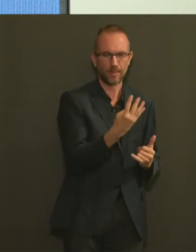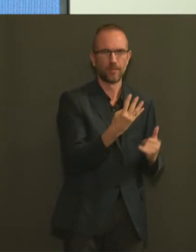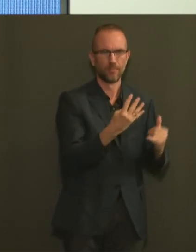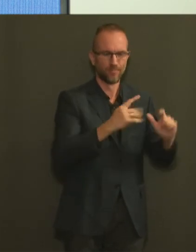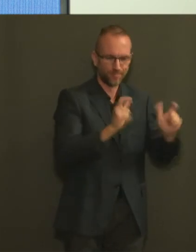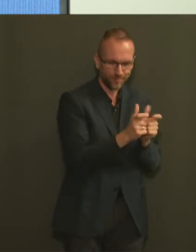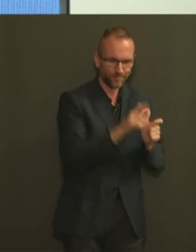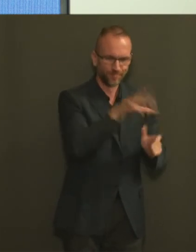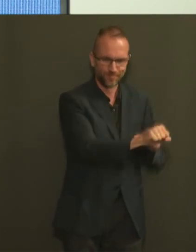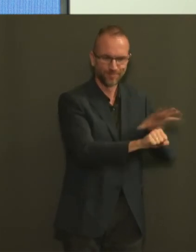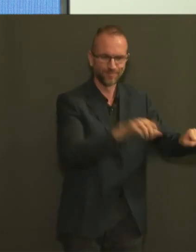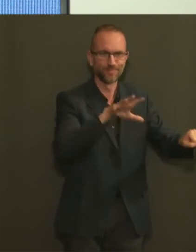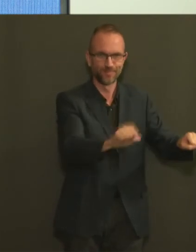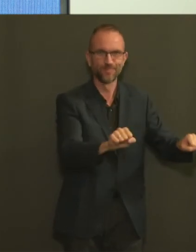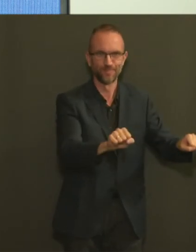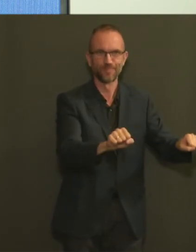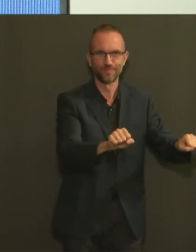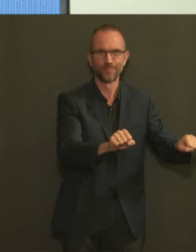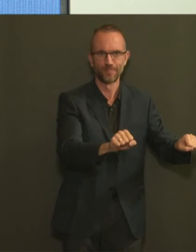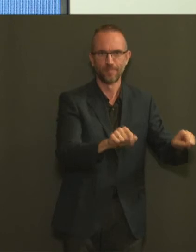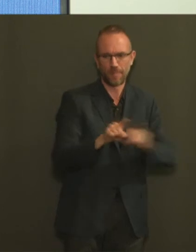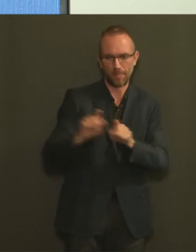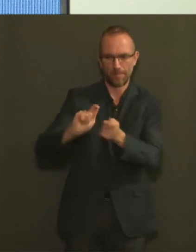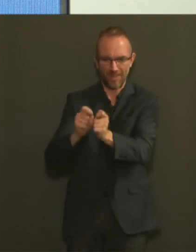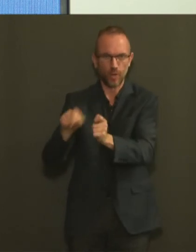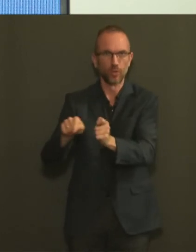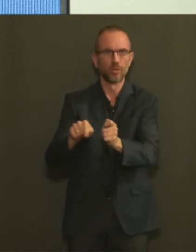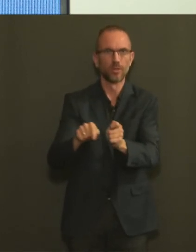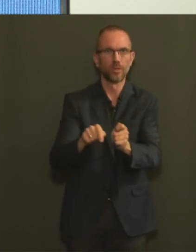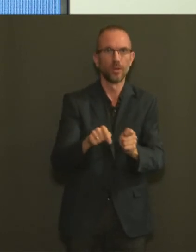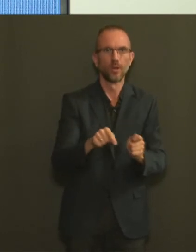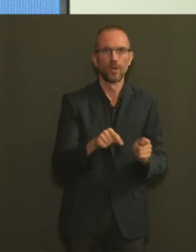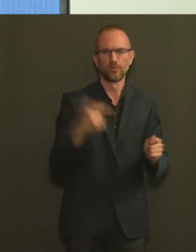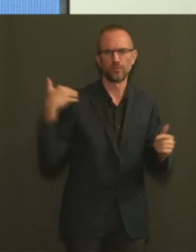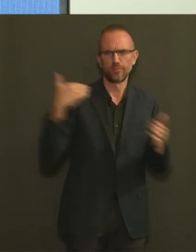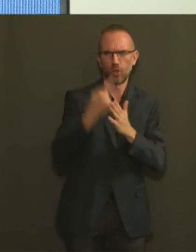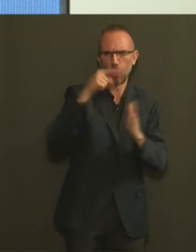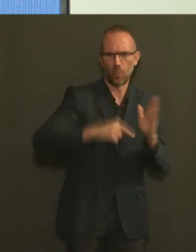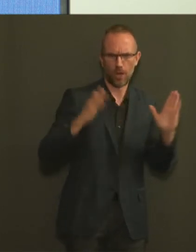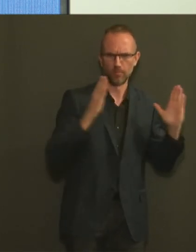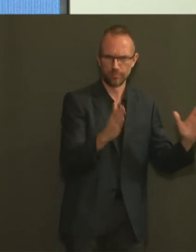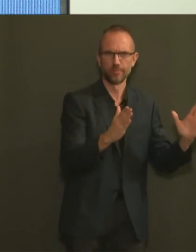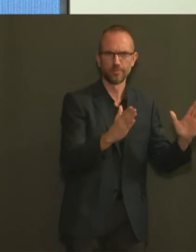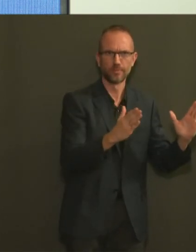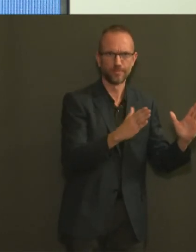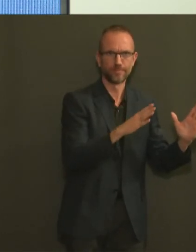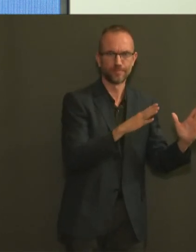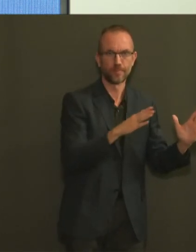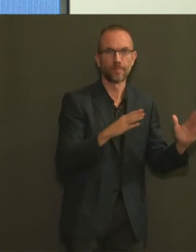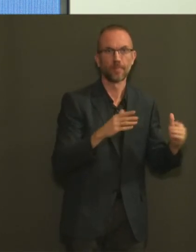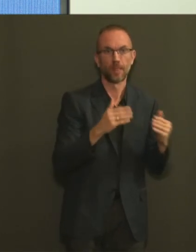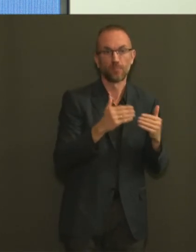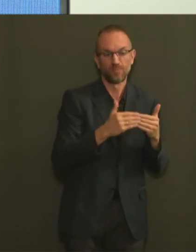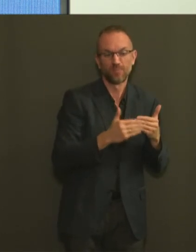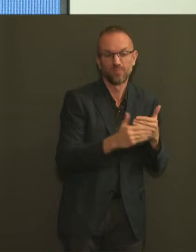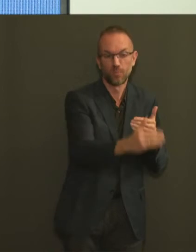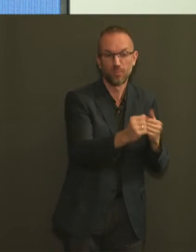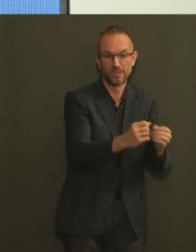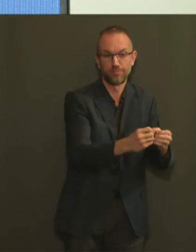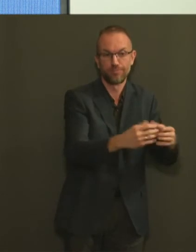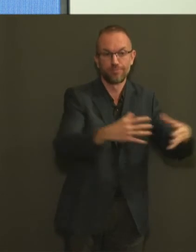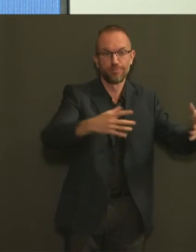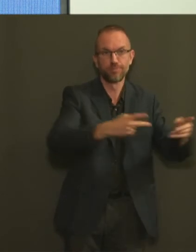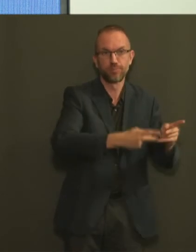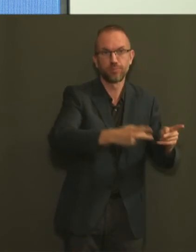faite il ya un mois il n'est pas impossible qu'il y ait plus de cas de ce type de souches circulant actuellement tant dans notre pays